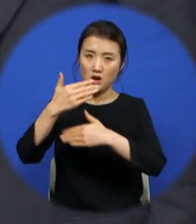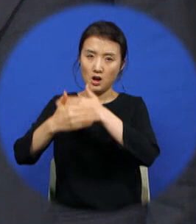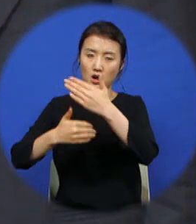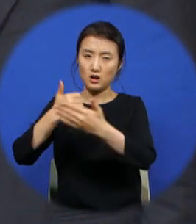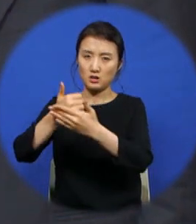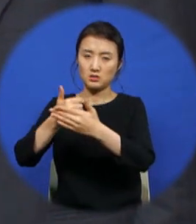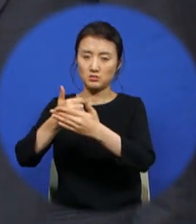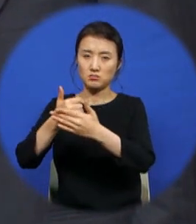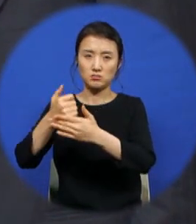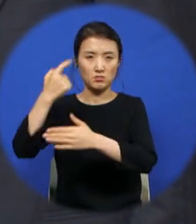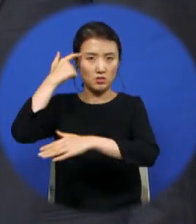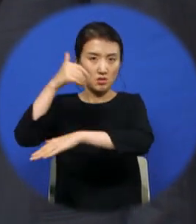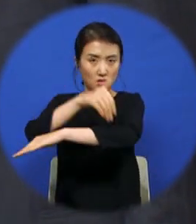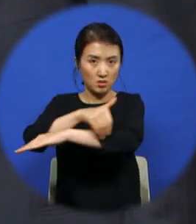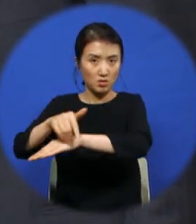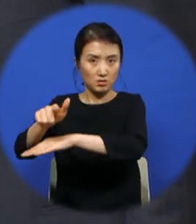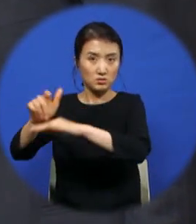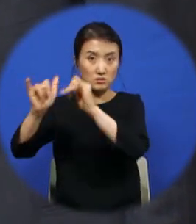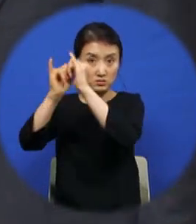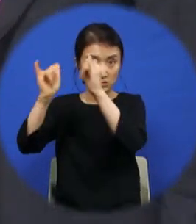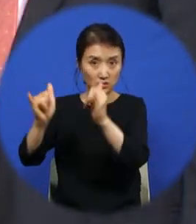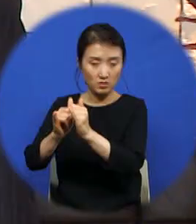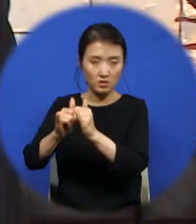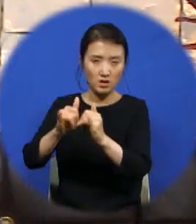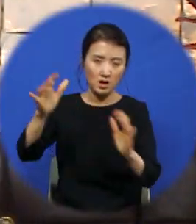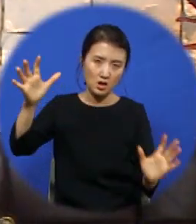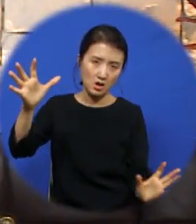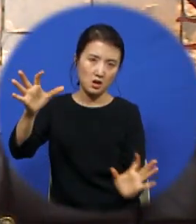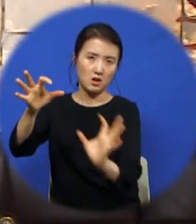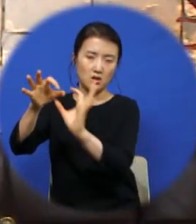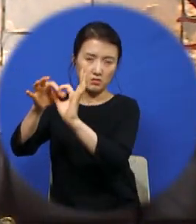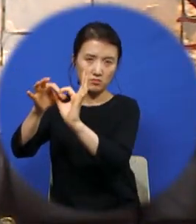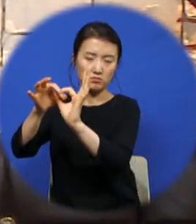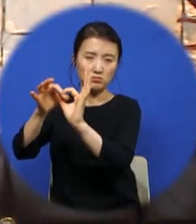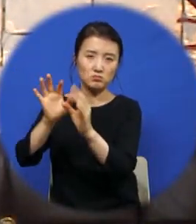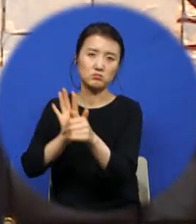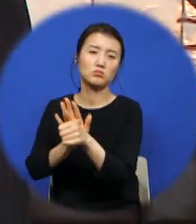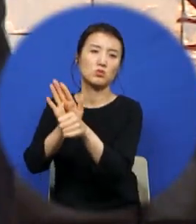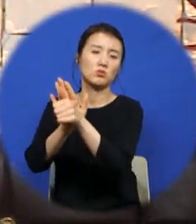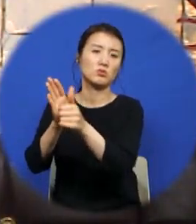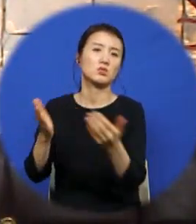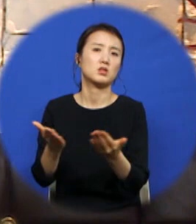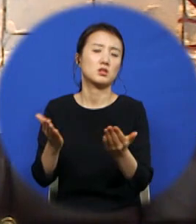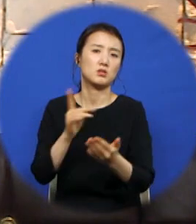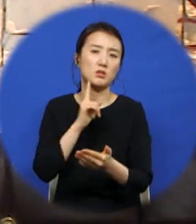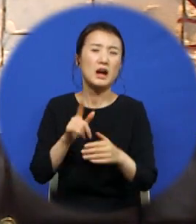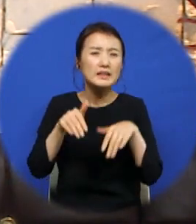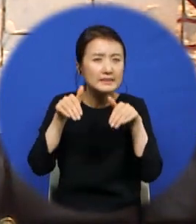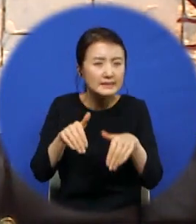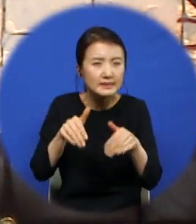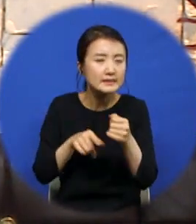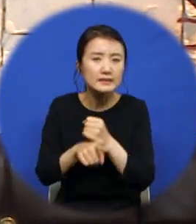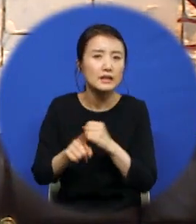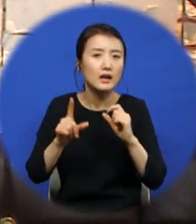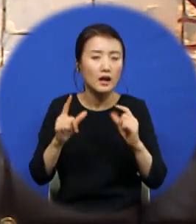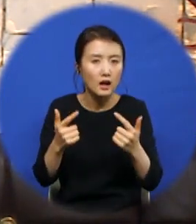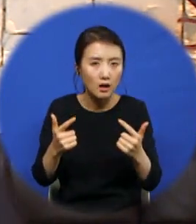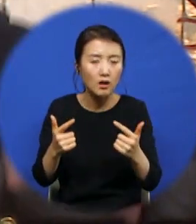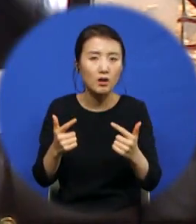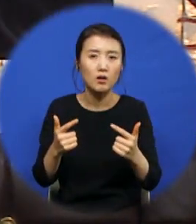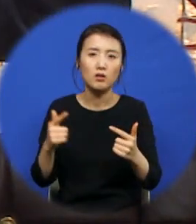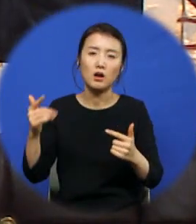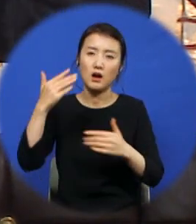사회가 함께 일을 하는 자들이다 여러분들 조리 아니라는 거예요 하인이 아니라는 겁니다 부하가